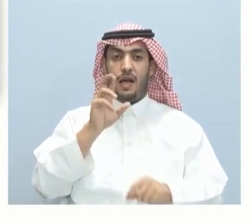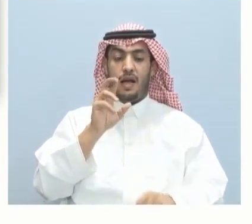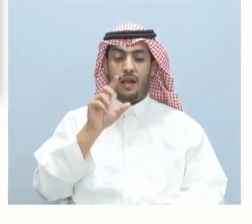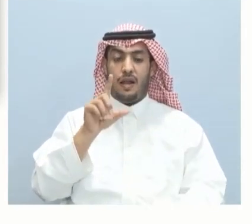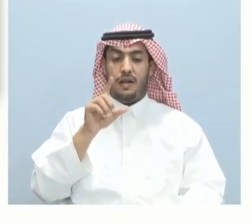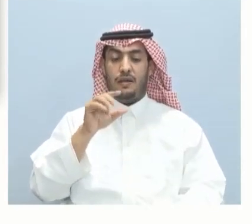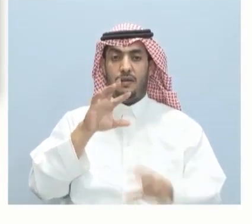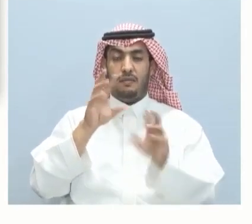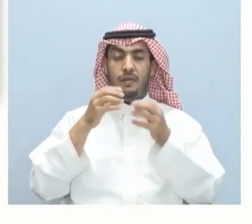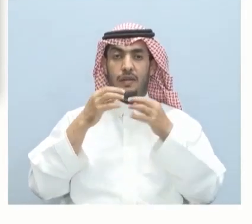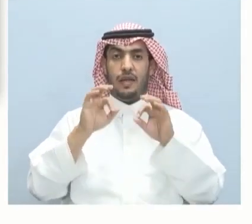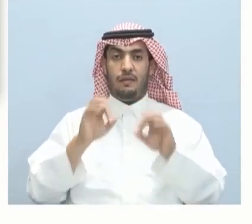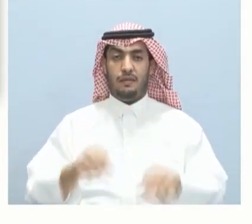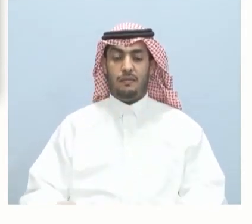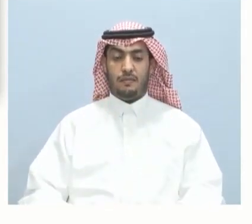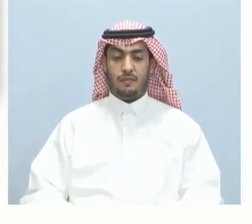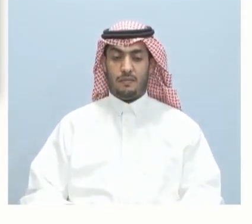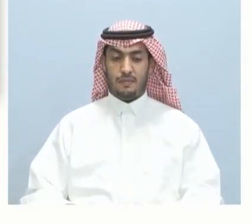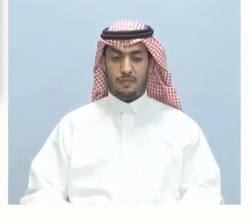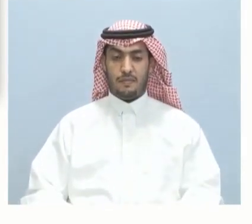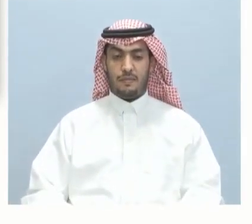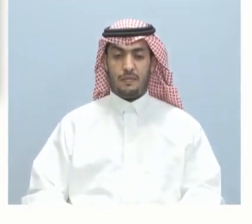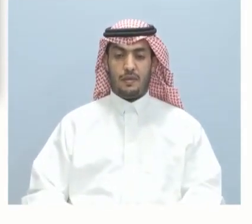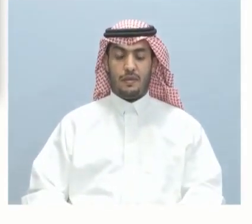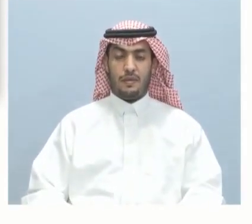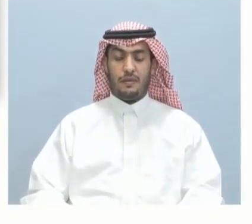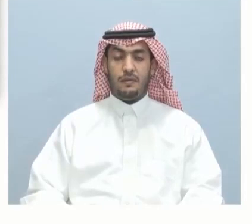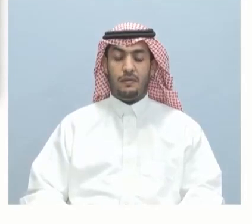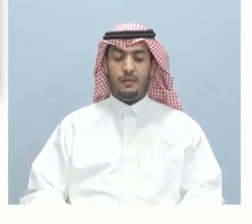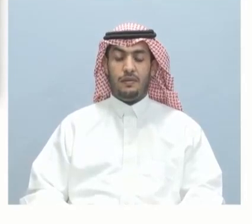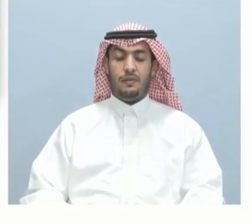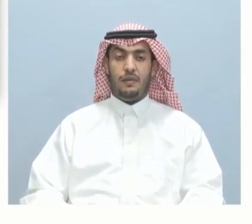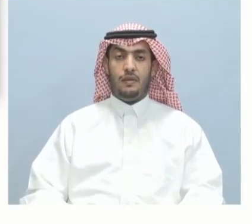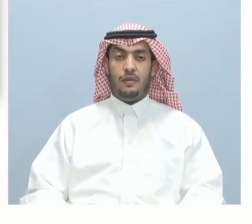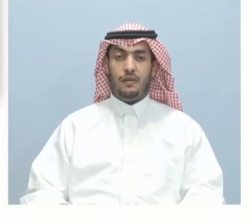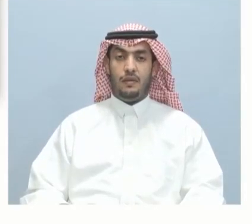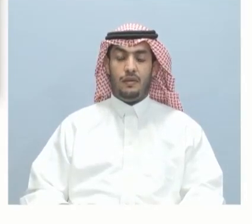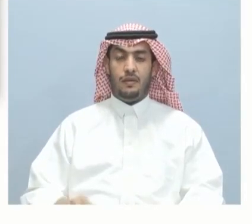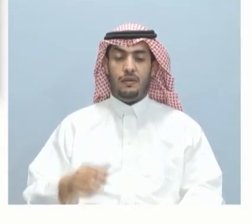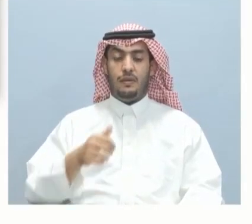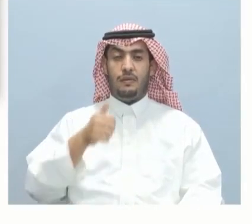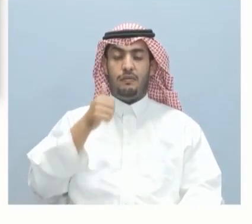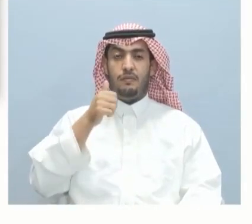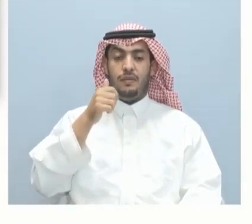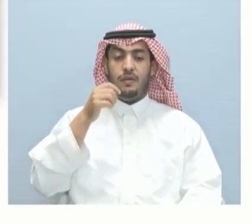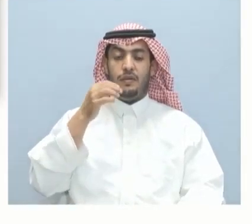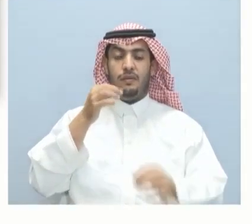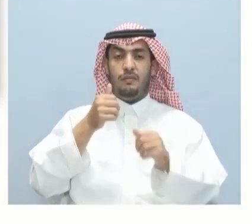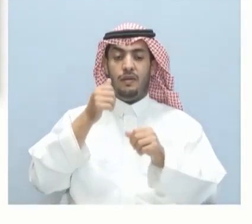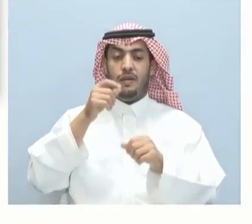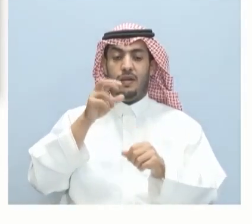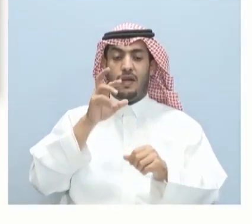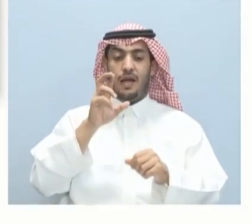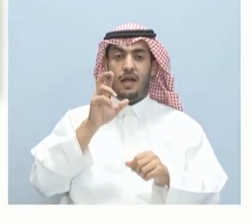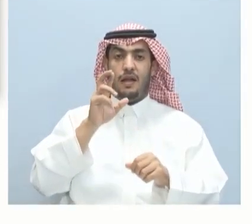ارتكاز عن كل منهما يعني نريد ار ال وار اس انا اوجدت من ار ال تستطيع ان تتنبا كيف اوجد ار اس